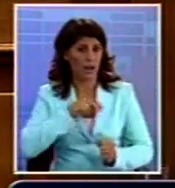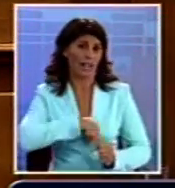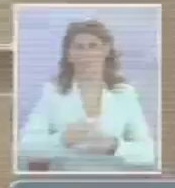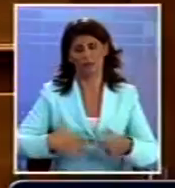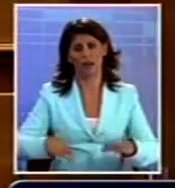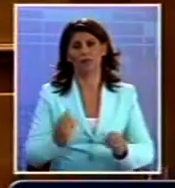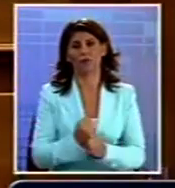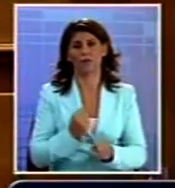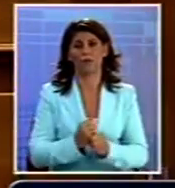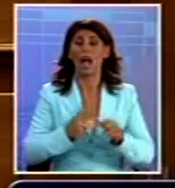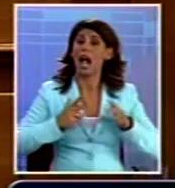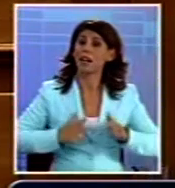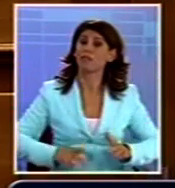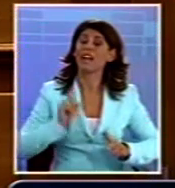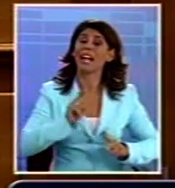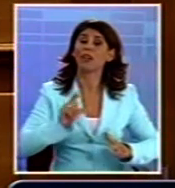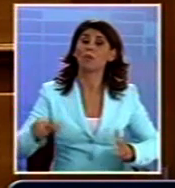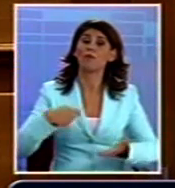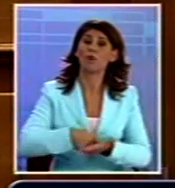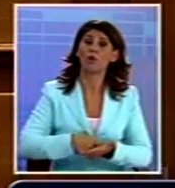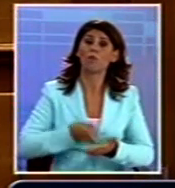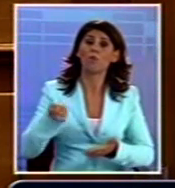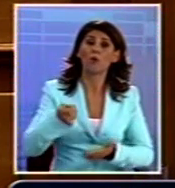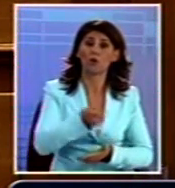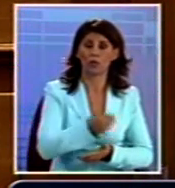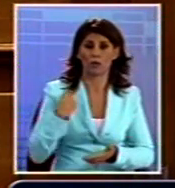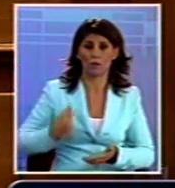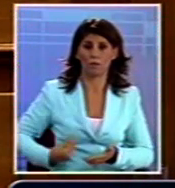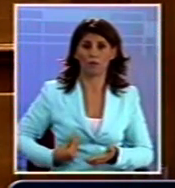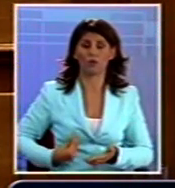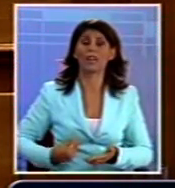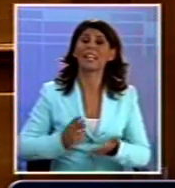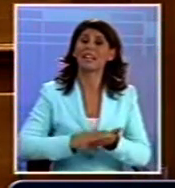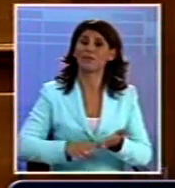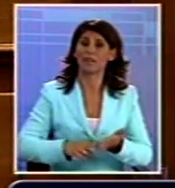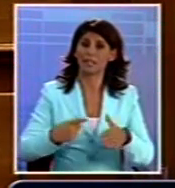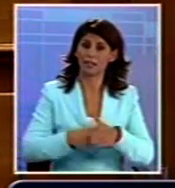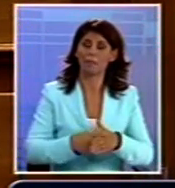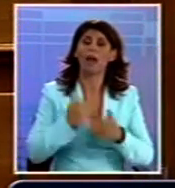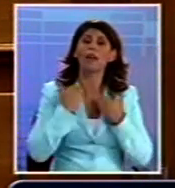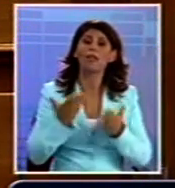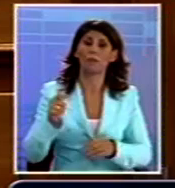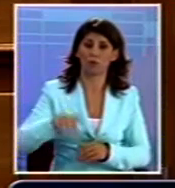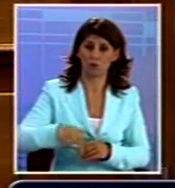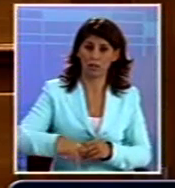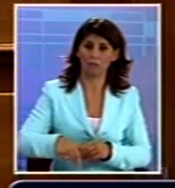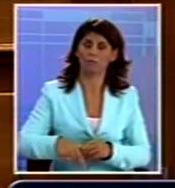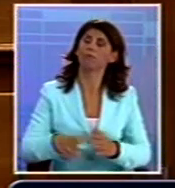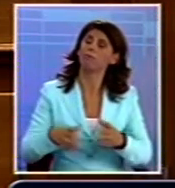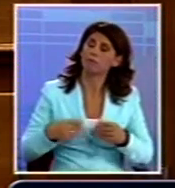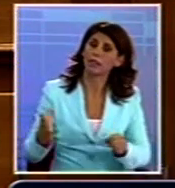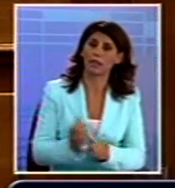υποφεληθούν. Ανακουφίζουμε εκατομμύρια φορολογούμενους που χρωστάνε στο δημόσιο και τα ασφαλιστικά ταμεία και δεν μπορούν σήμερα να